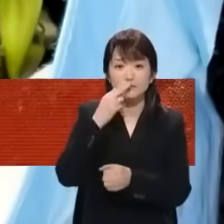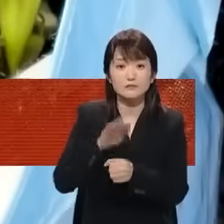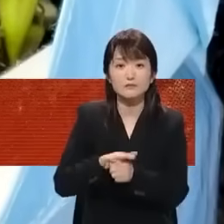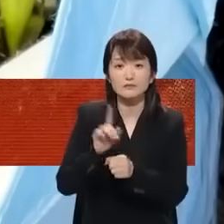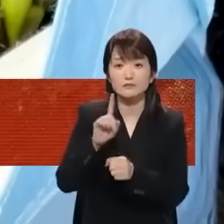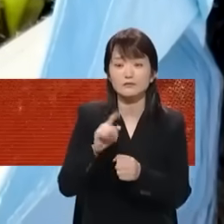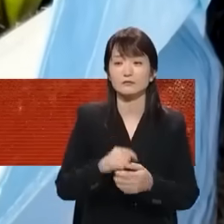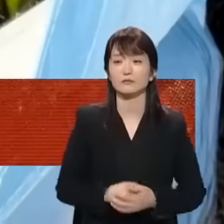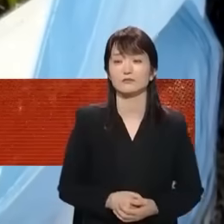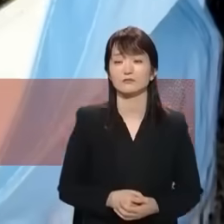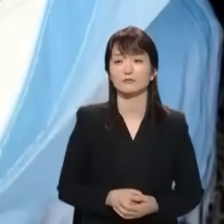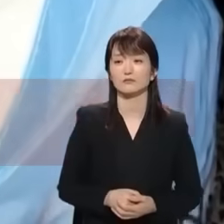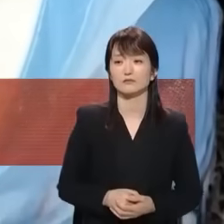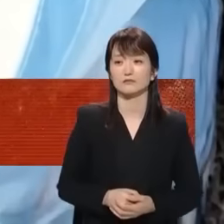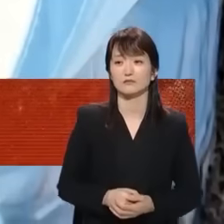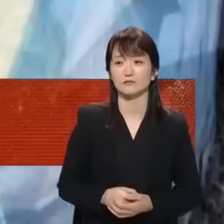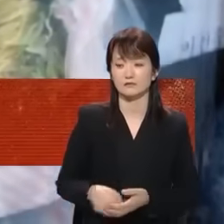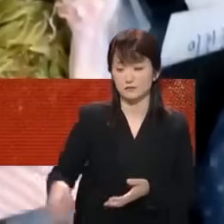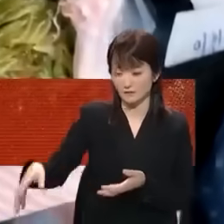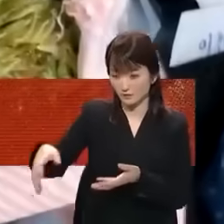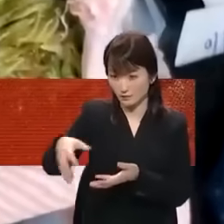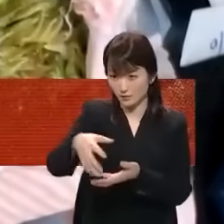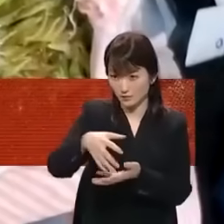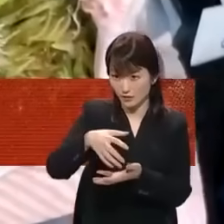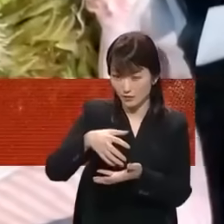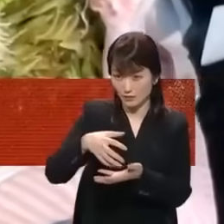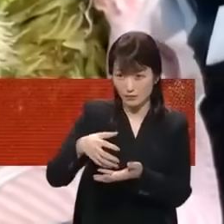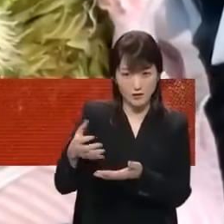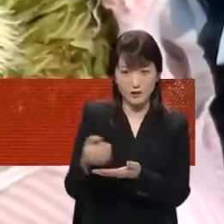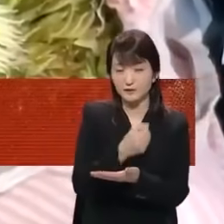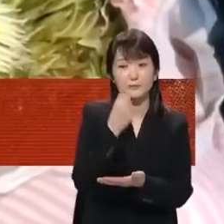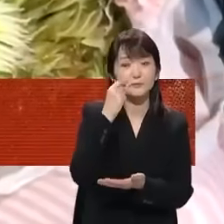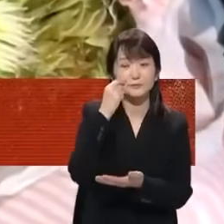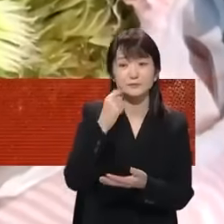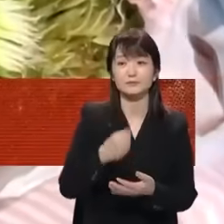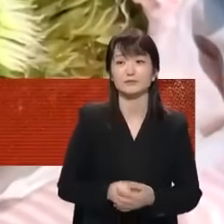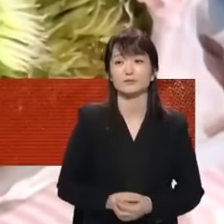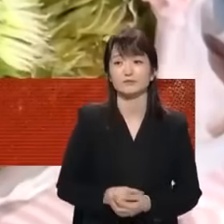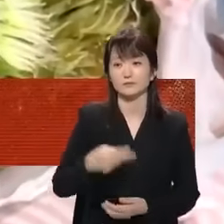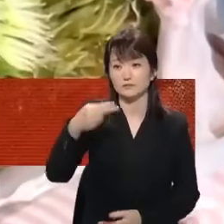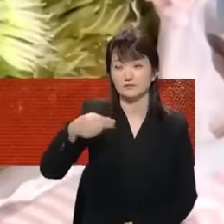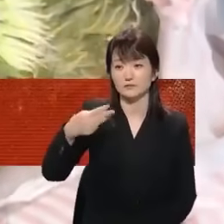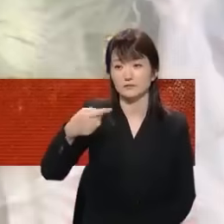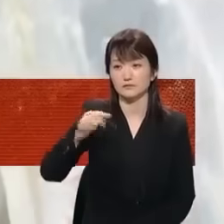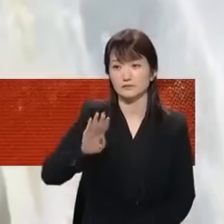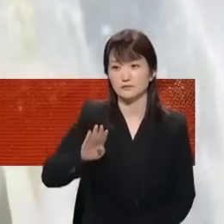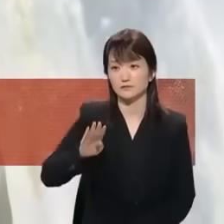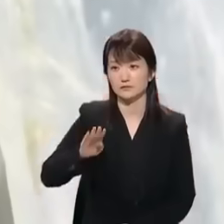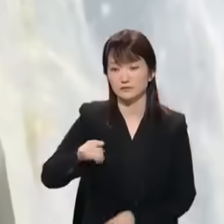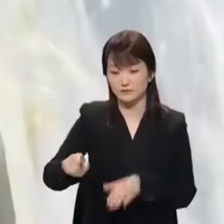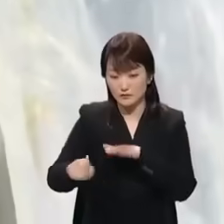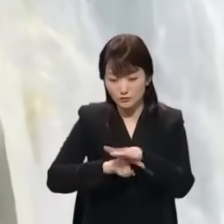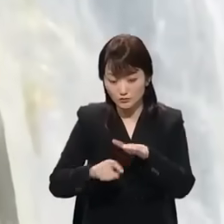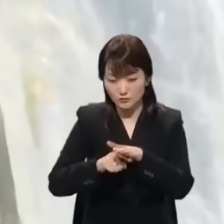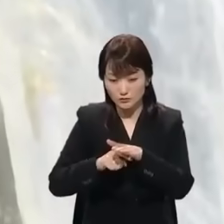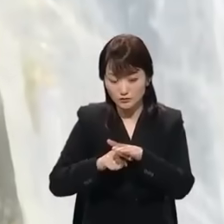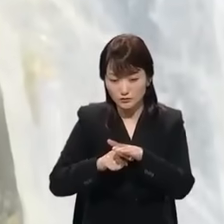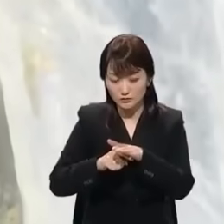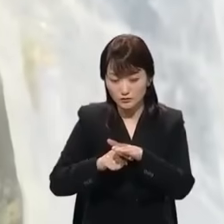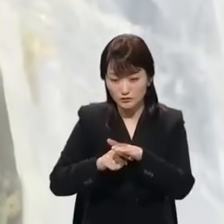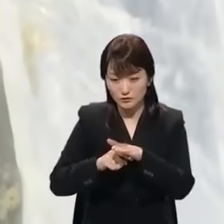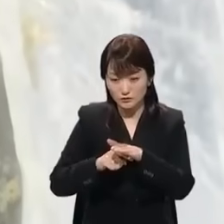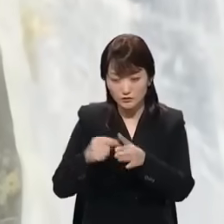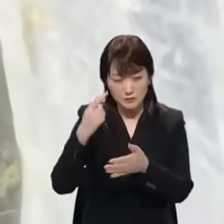거는 저 두룹 저만큼 다 회수 못 했다고 합니다 왜냐면 저 룹을 훔치는 건 현장에서 적발한게 아니라서